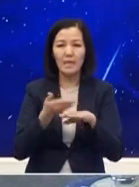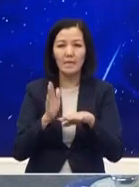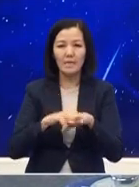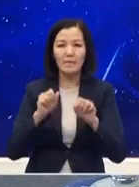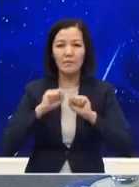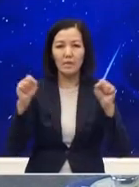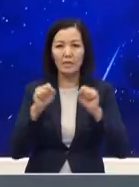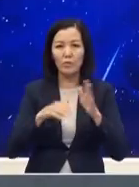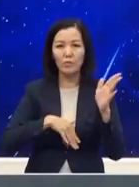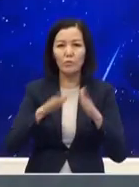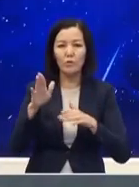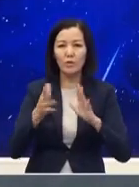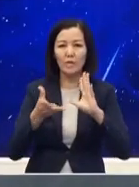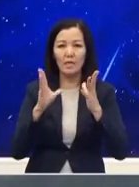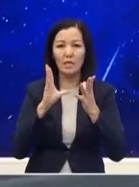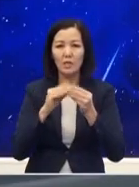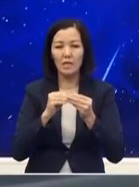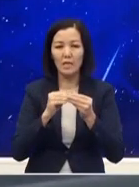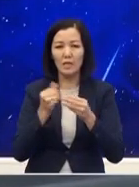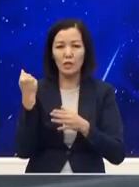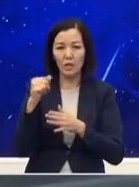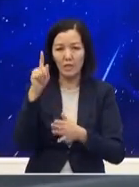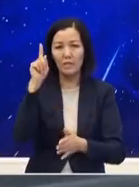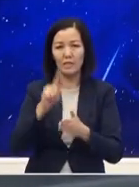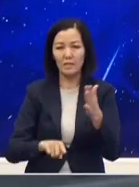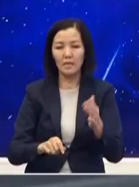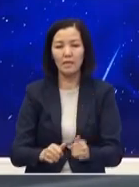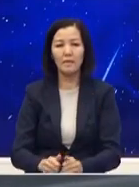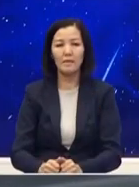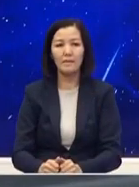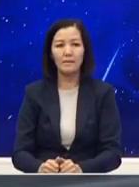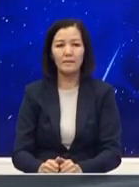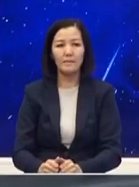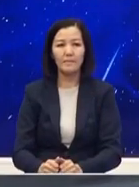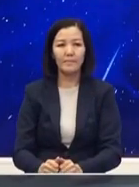Мамандар зілтемірлердің үздік нәтиже көрсететіне күмән келтірді.